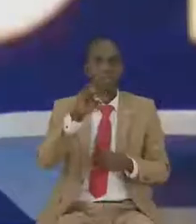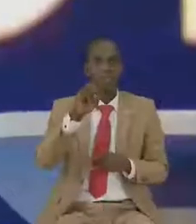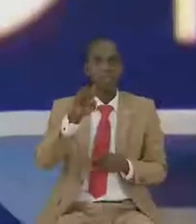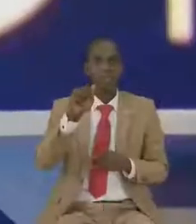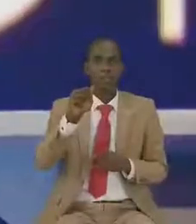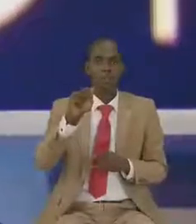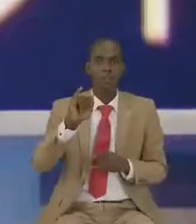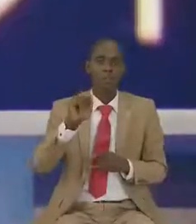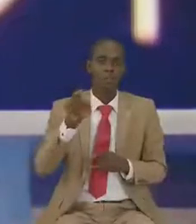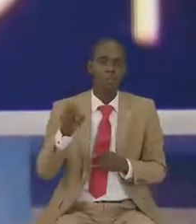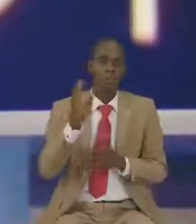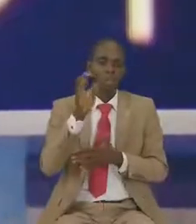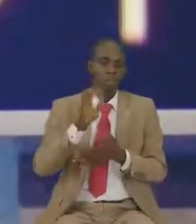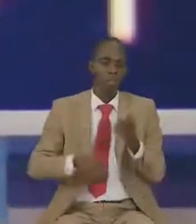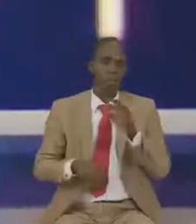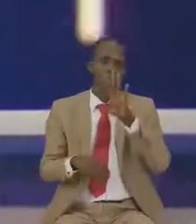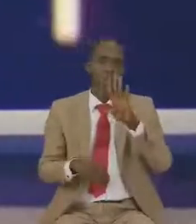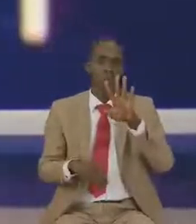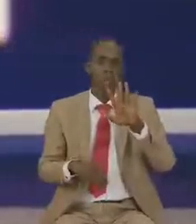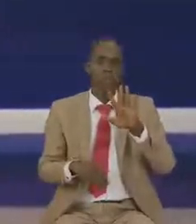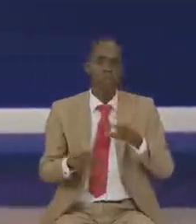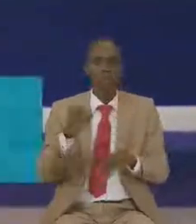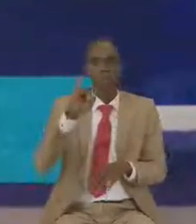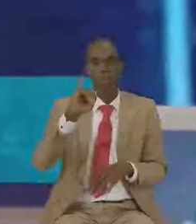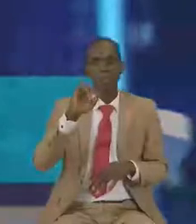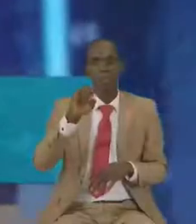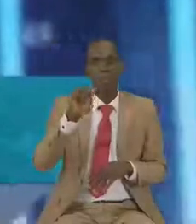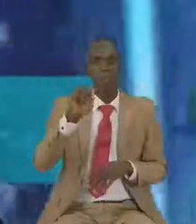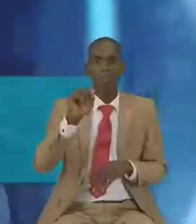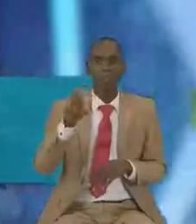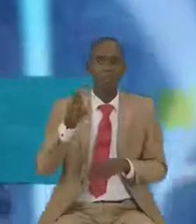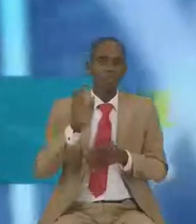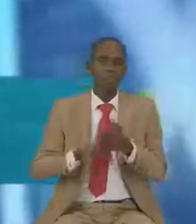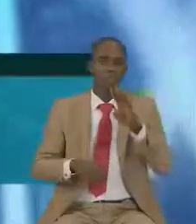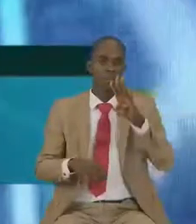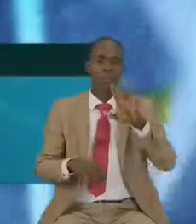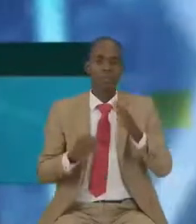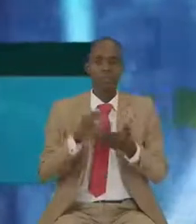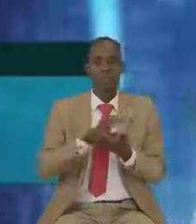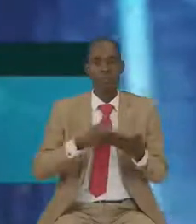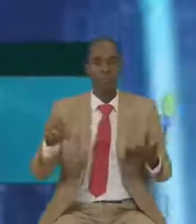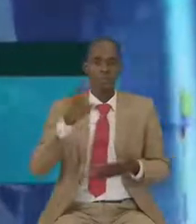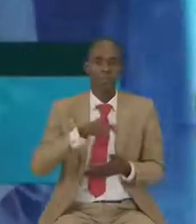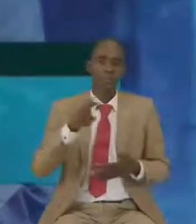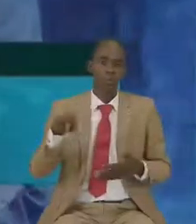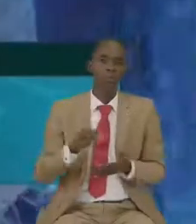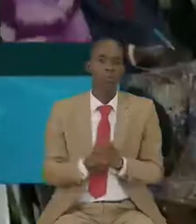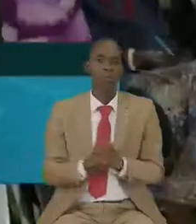Voyons Ésaïe 45, Ésaïe chapitre